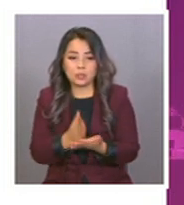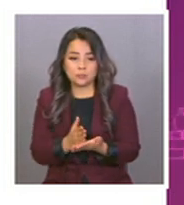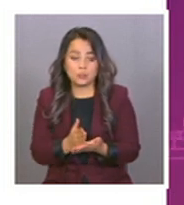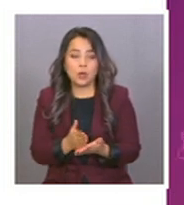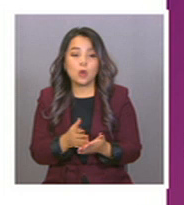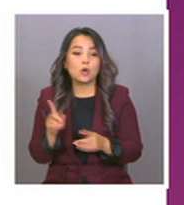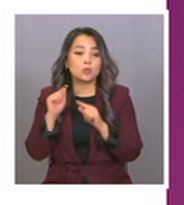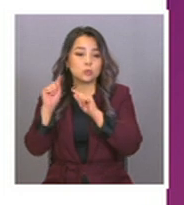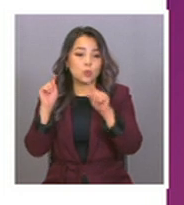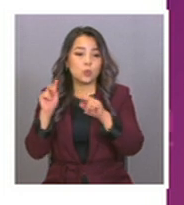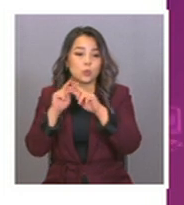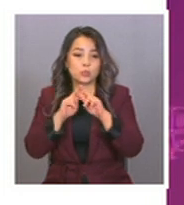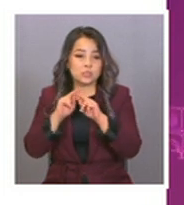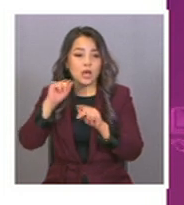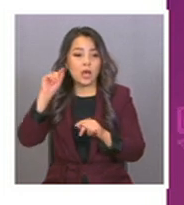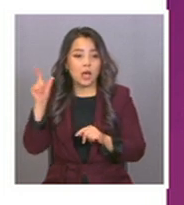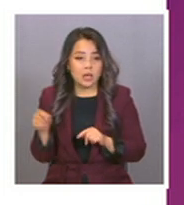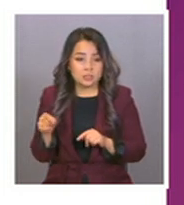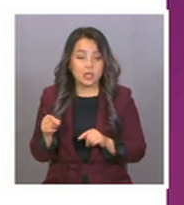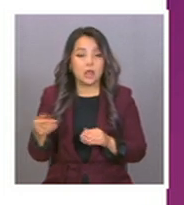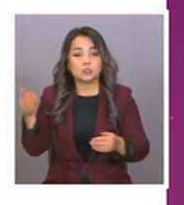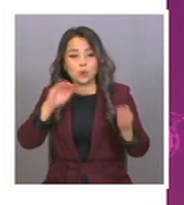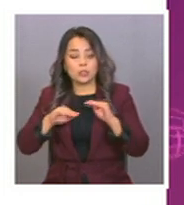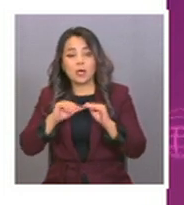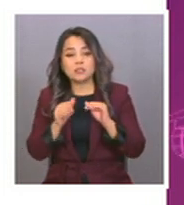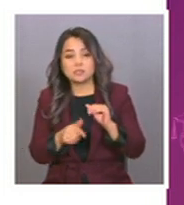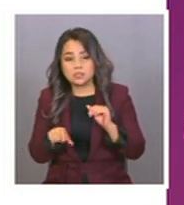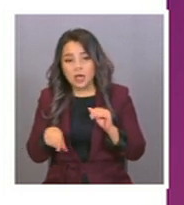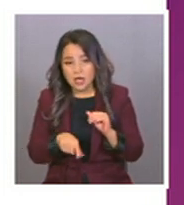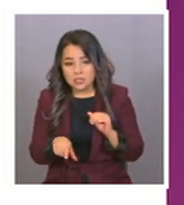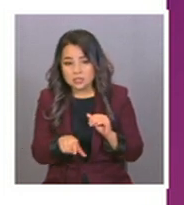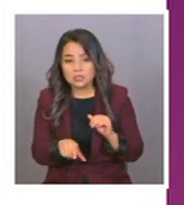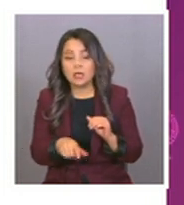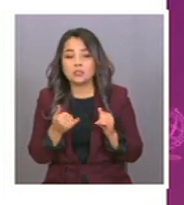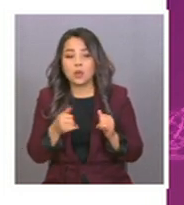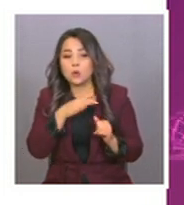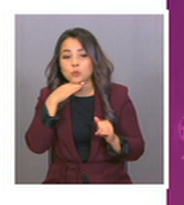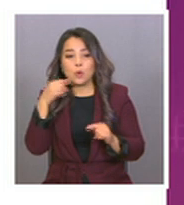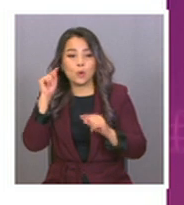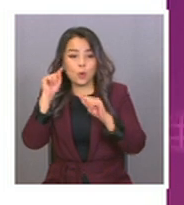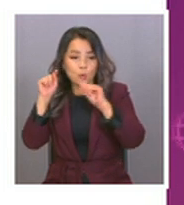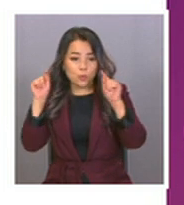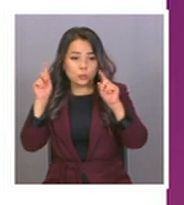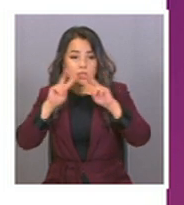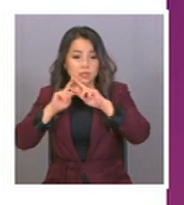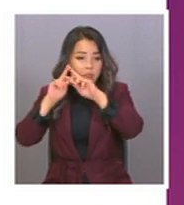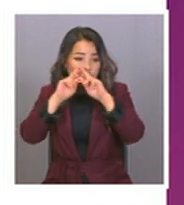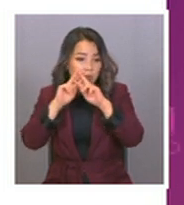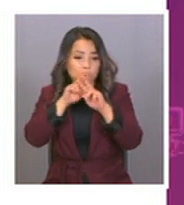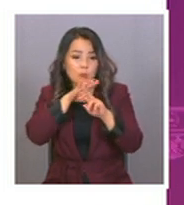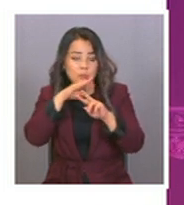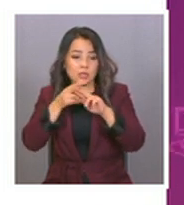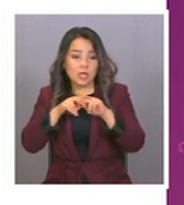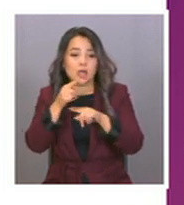Жұлдыз – ай, жота – сай. Жұлдыз көп болғанымен, ол